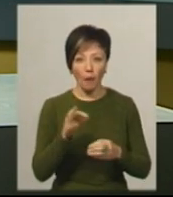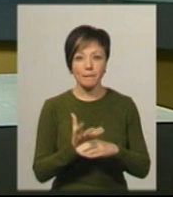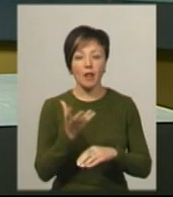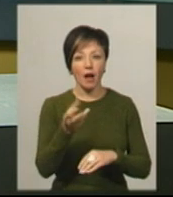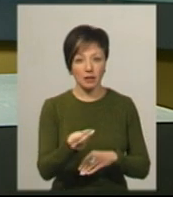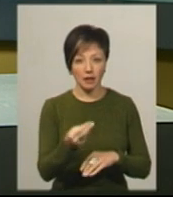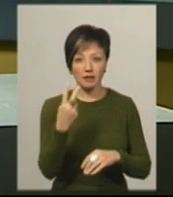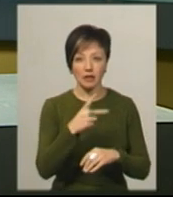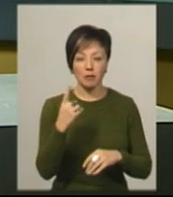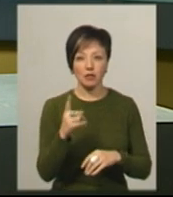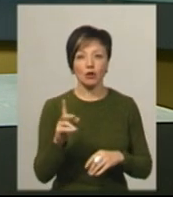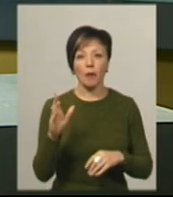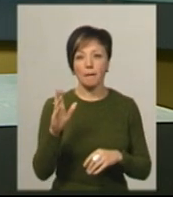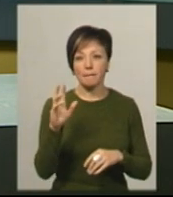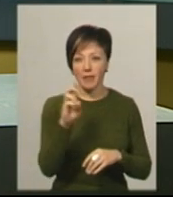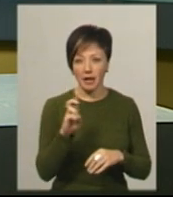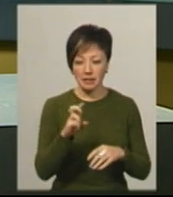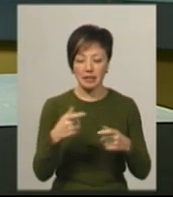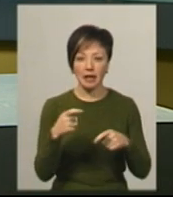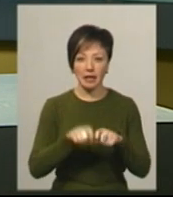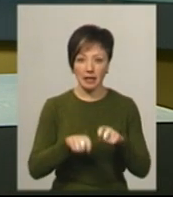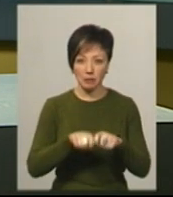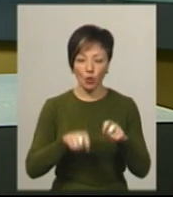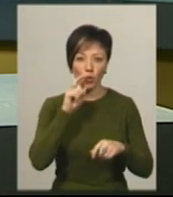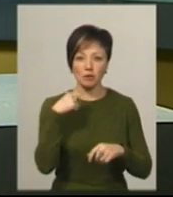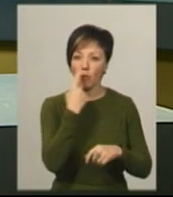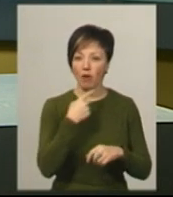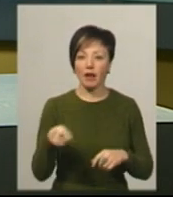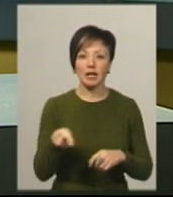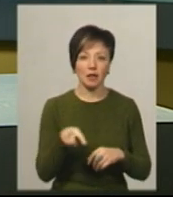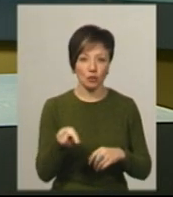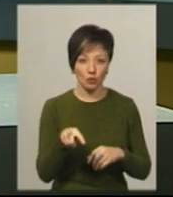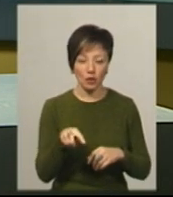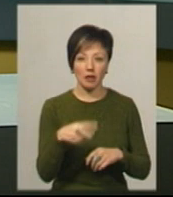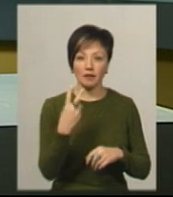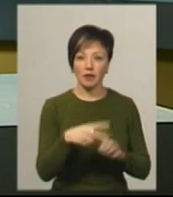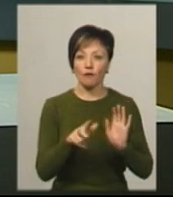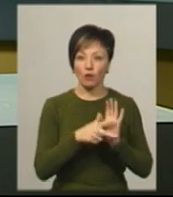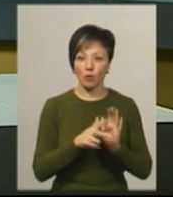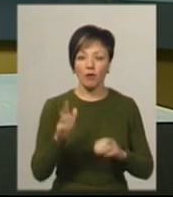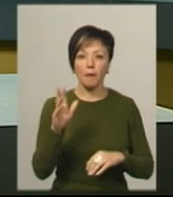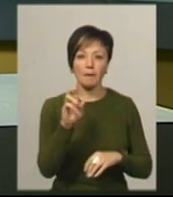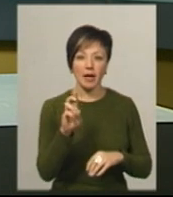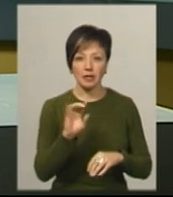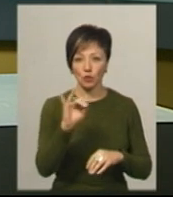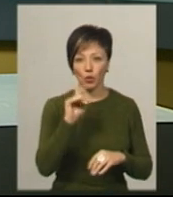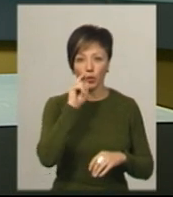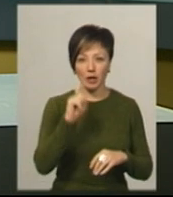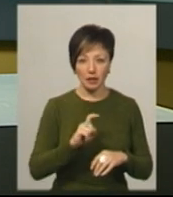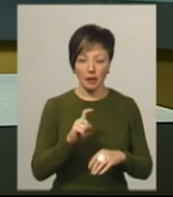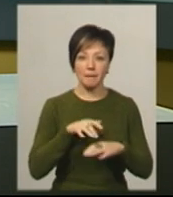платна. 21 березня відбудеться іспит з української мови та літератури, 28 березня – з історії